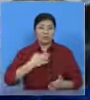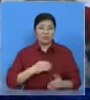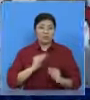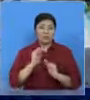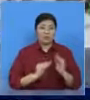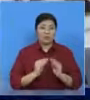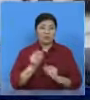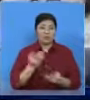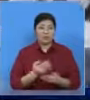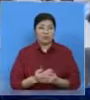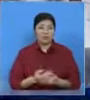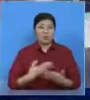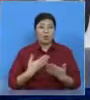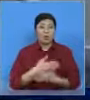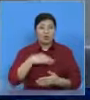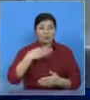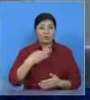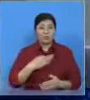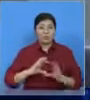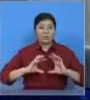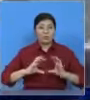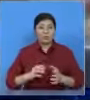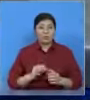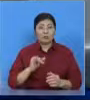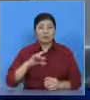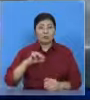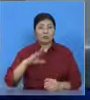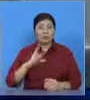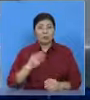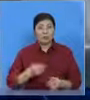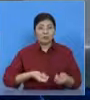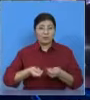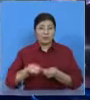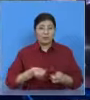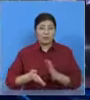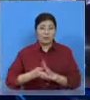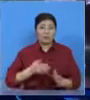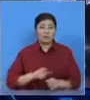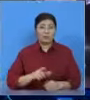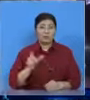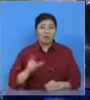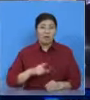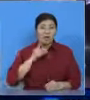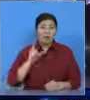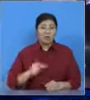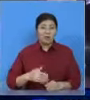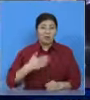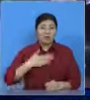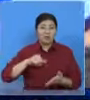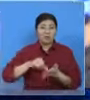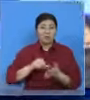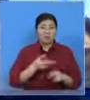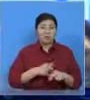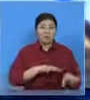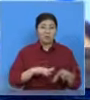формировании специалиста новой формации международного уровня. Поэтому организаторы призывают молодежь принять активное участие в этом